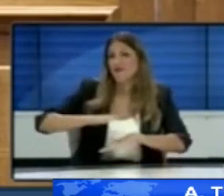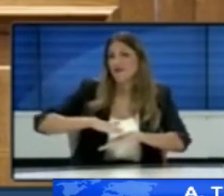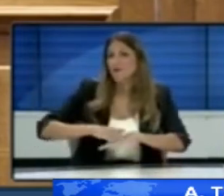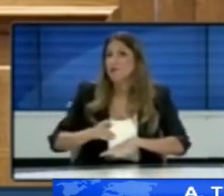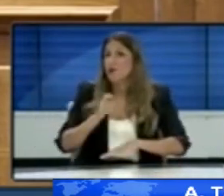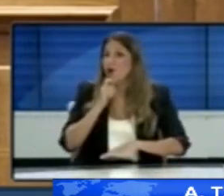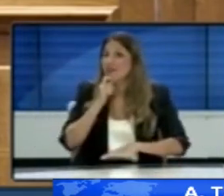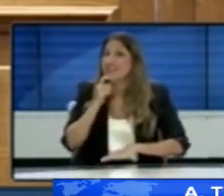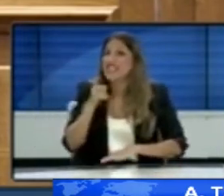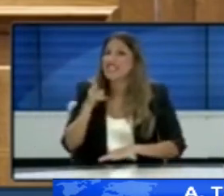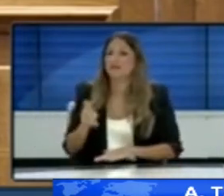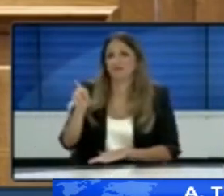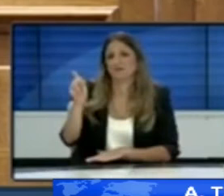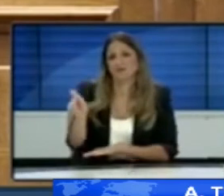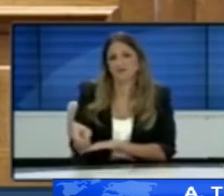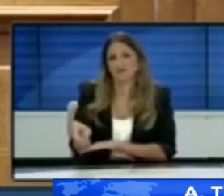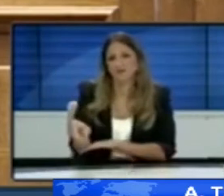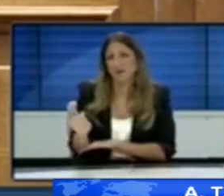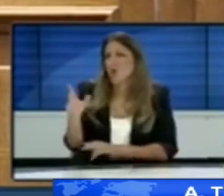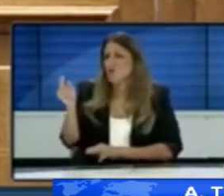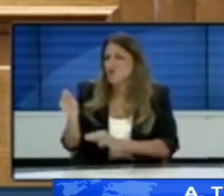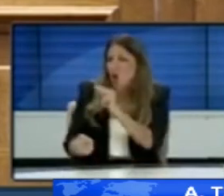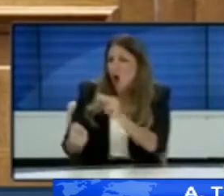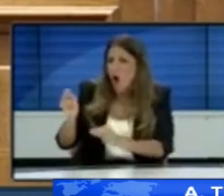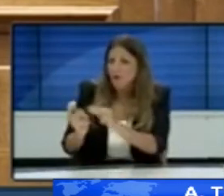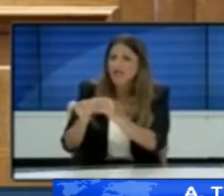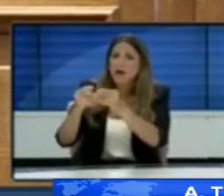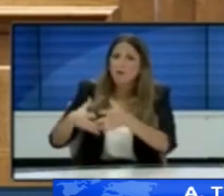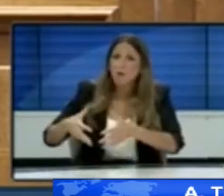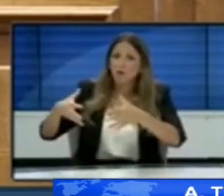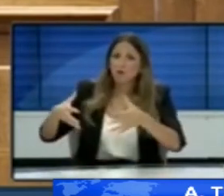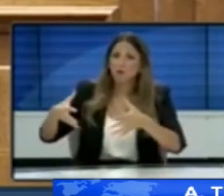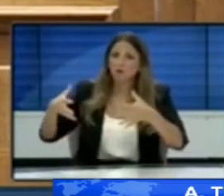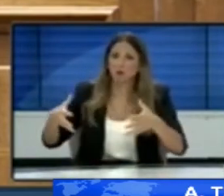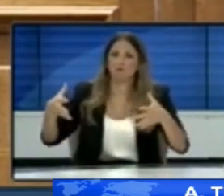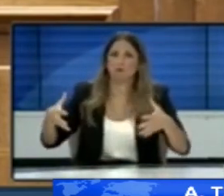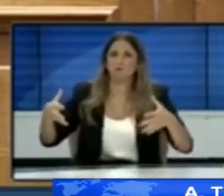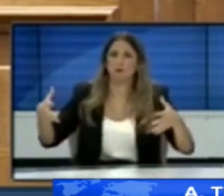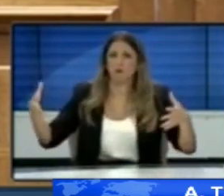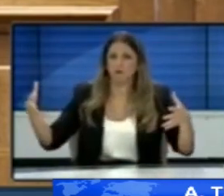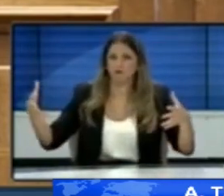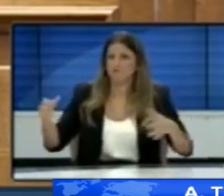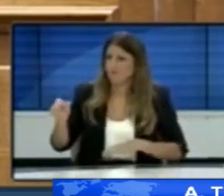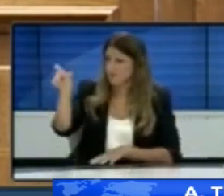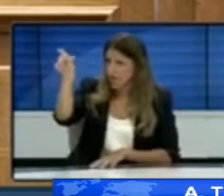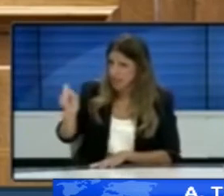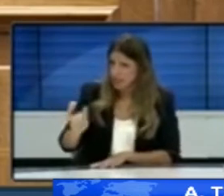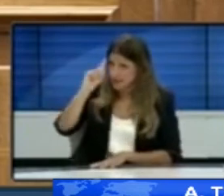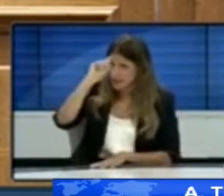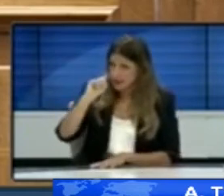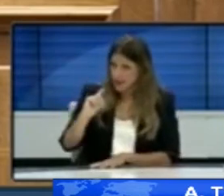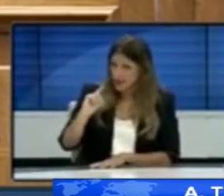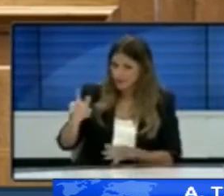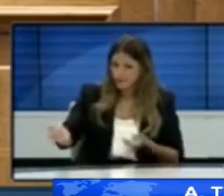αποδεικνύεστε μεγεθυτής και πολλαπλασιαστής της κρίσης. Γιατί δεν είστε εις θέση να διαχειριστείτε τις